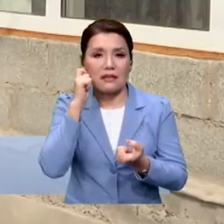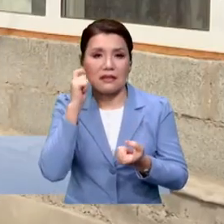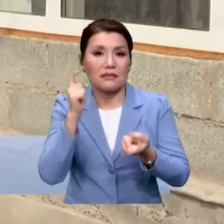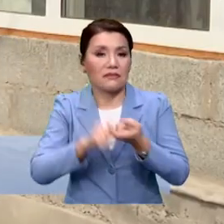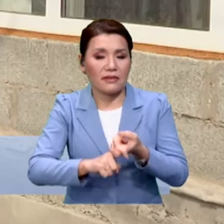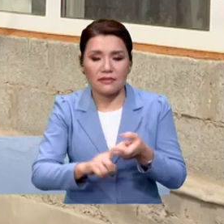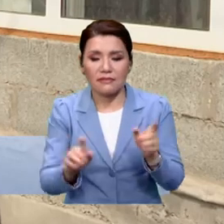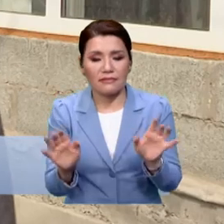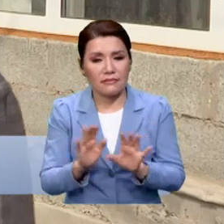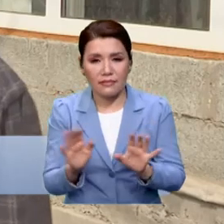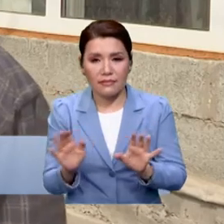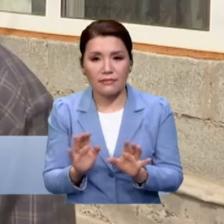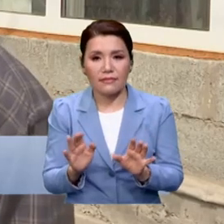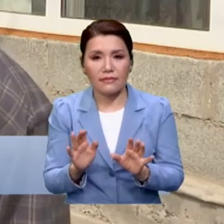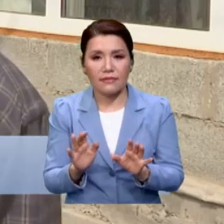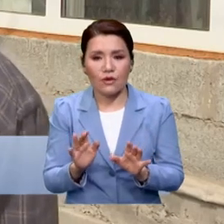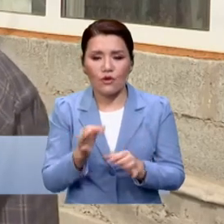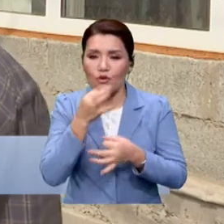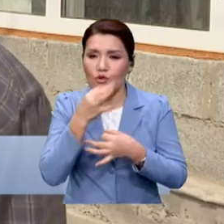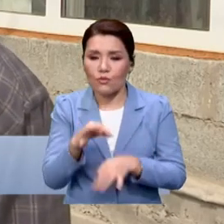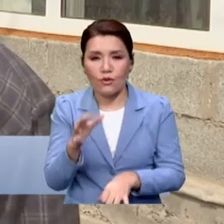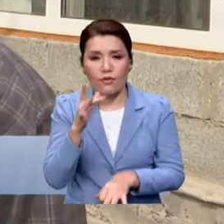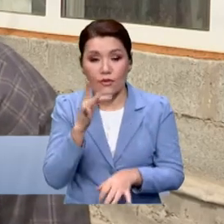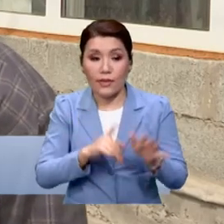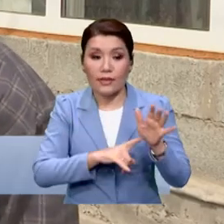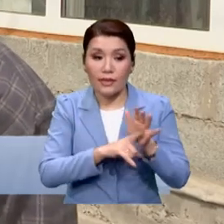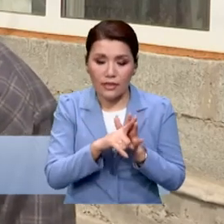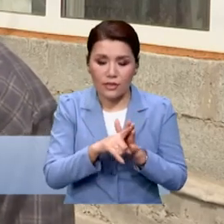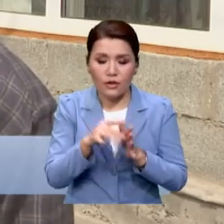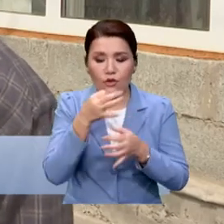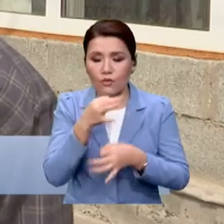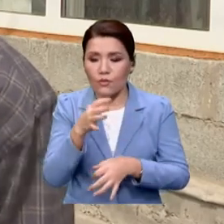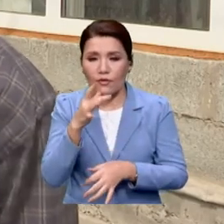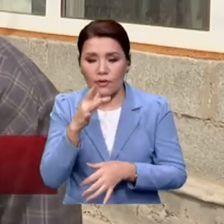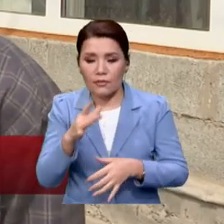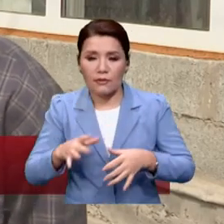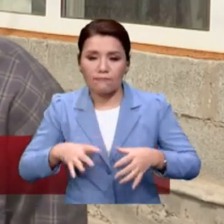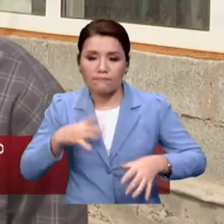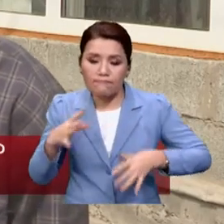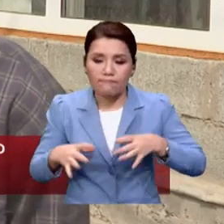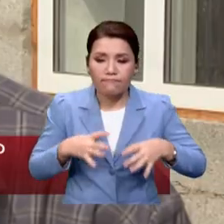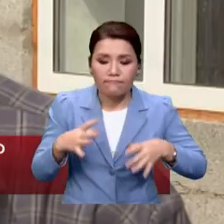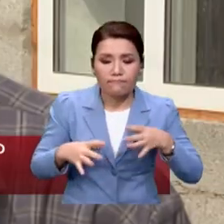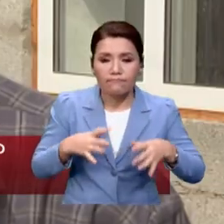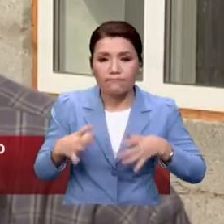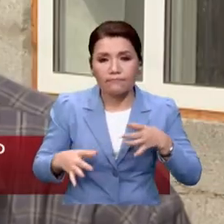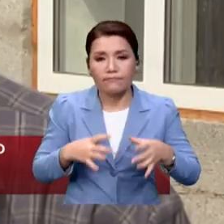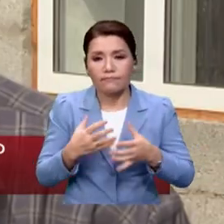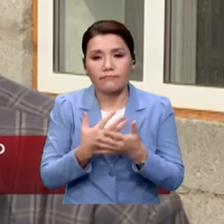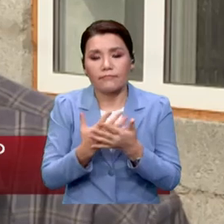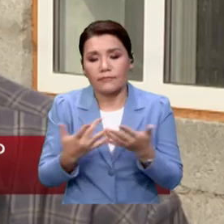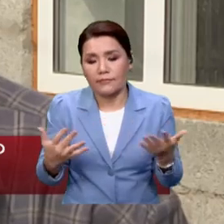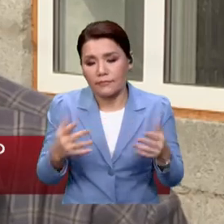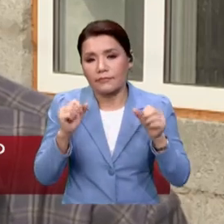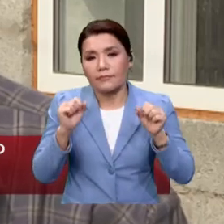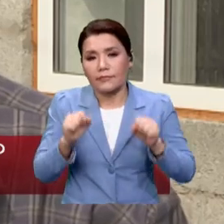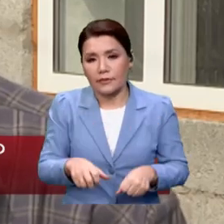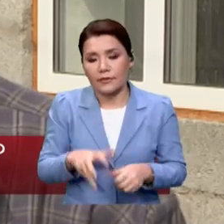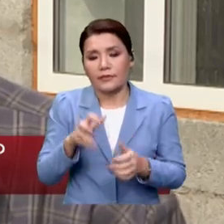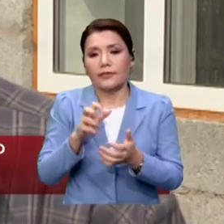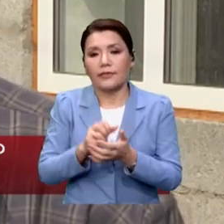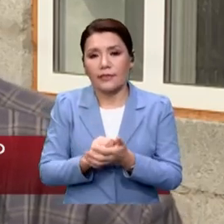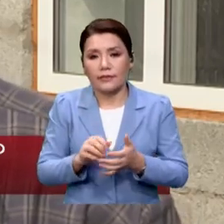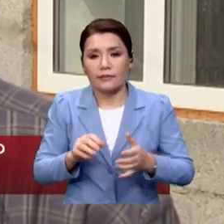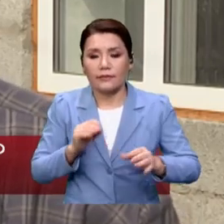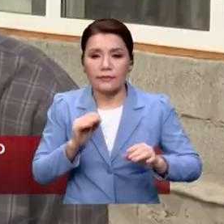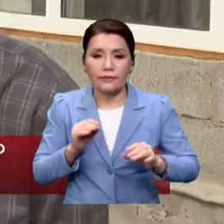екен. Любой уақытта бастап, любой уақытта спортпен айланысып, ары қарай түрлі нәрселер істеп